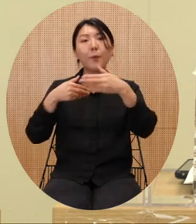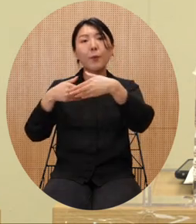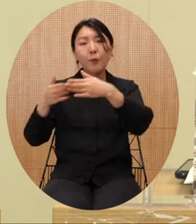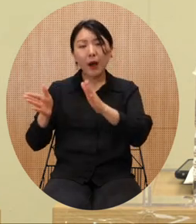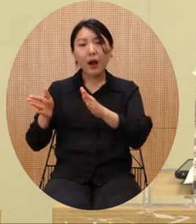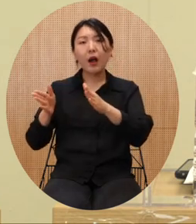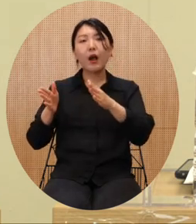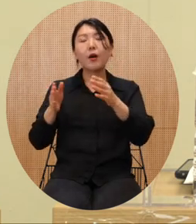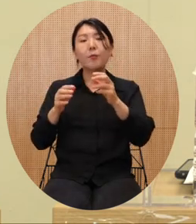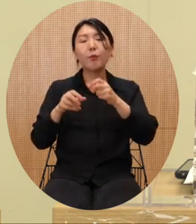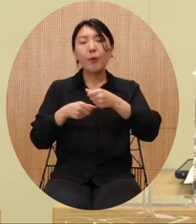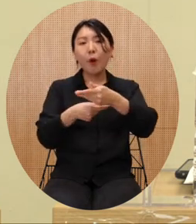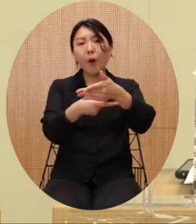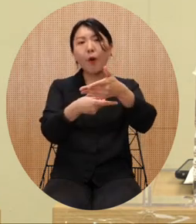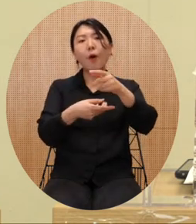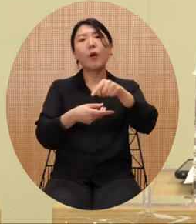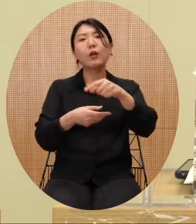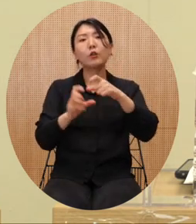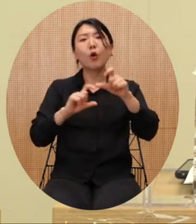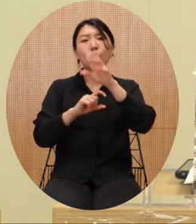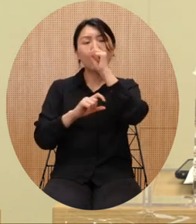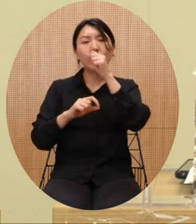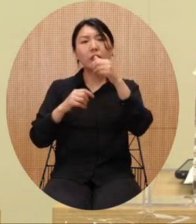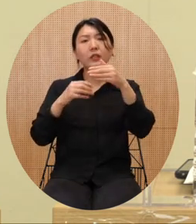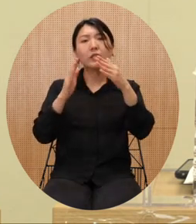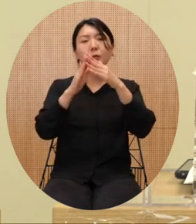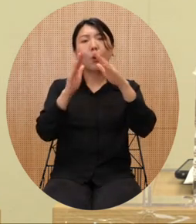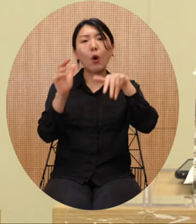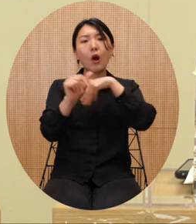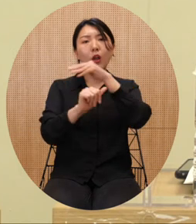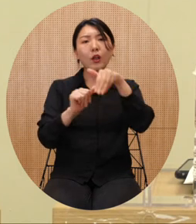필요한 방이라든가 면적이라든가 더 좋은 주거